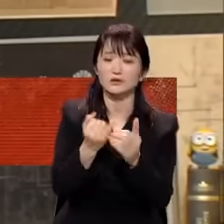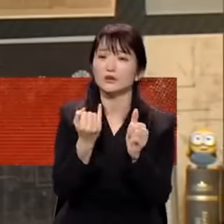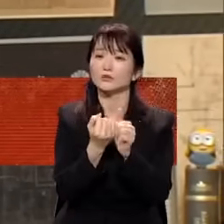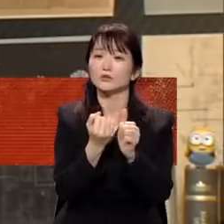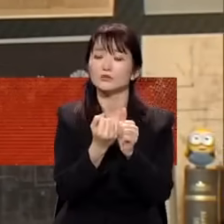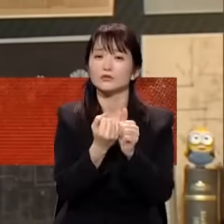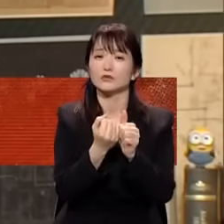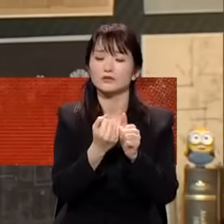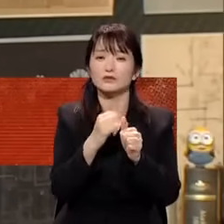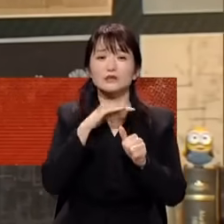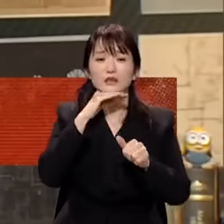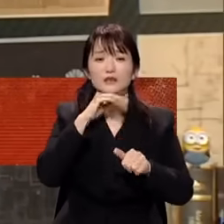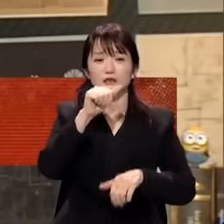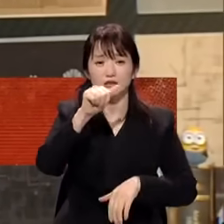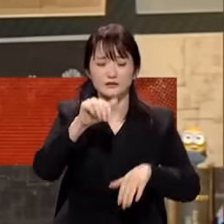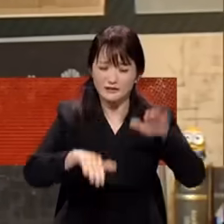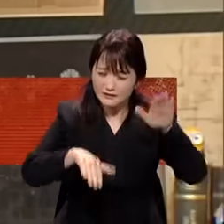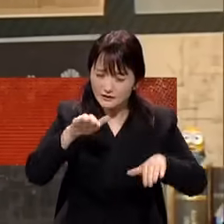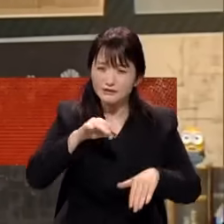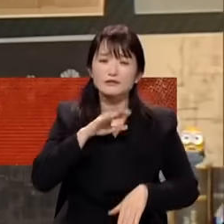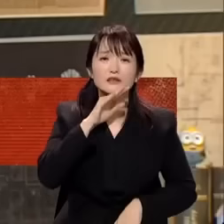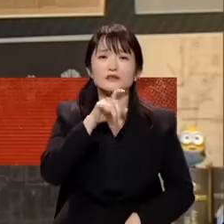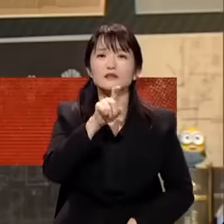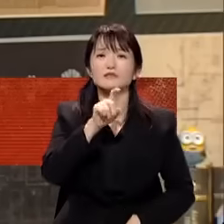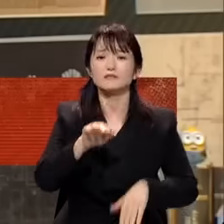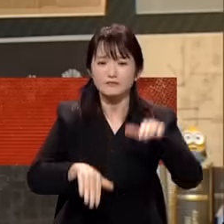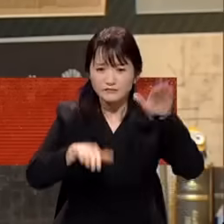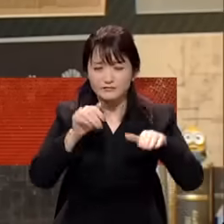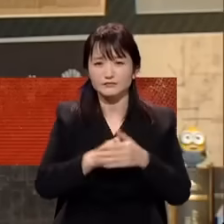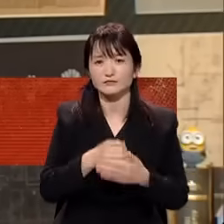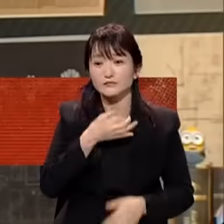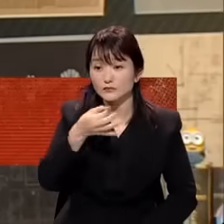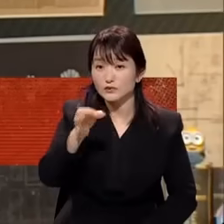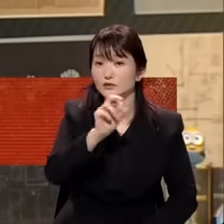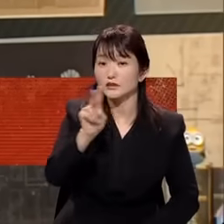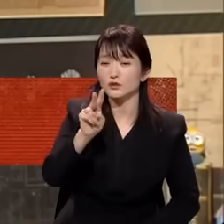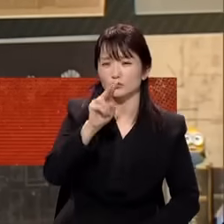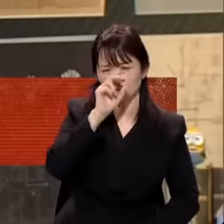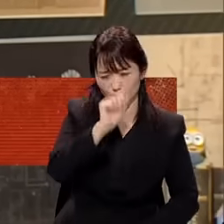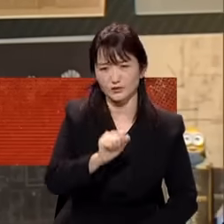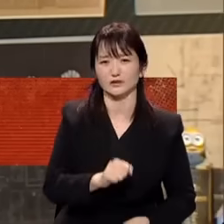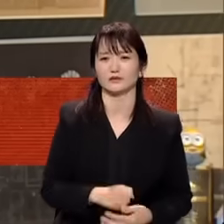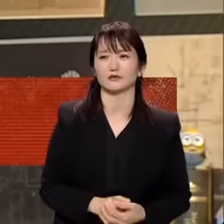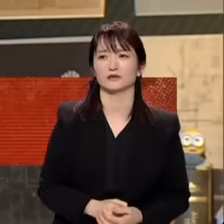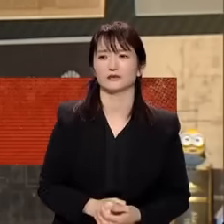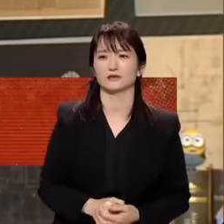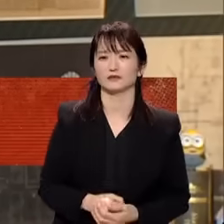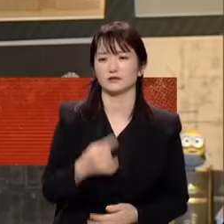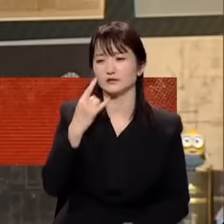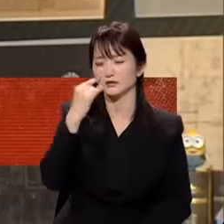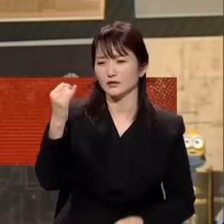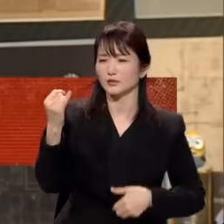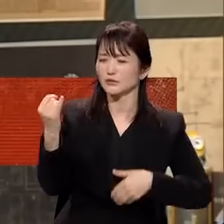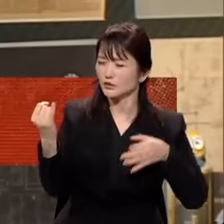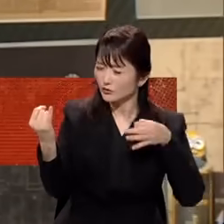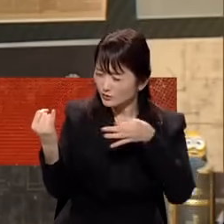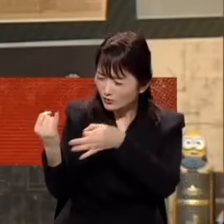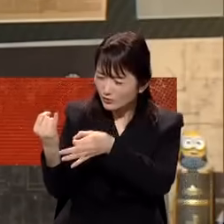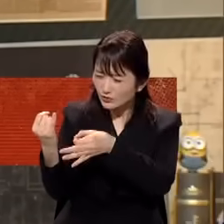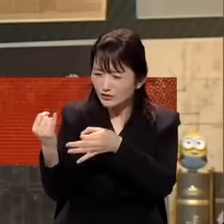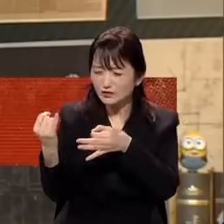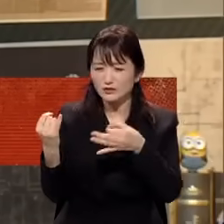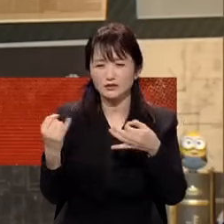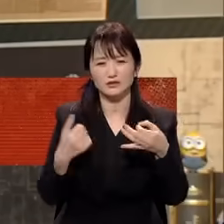나든 10살 차이가 나든 야 하고 부르면 아 얼마나 정감 가고 좋아 부부끼리. 그리고 엄마 용돈 좀 줬다고 며느리한테